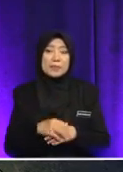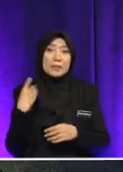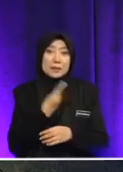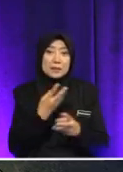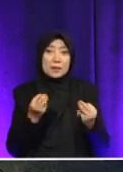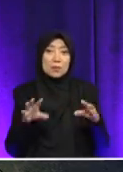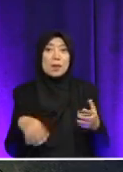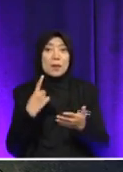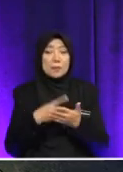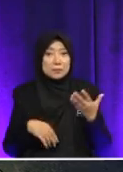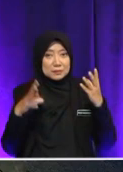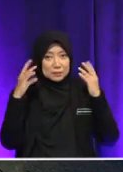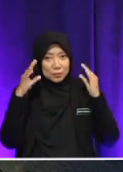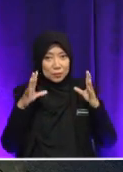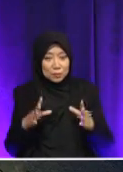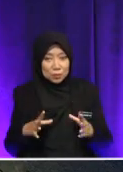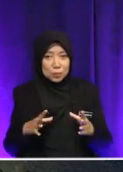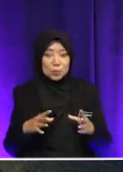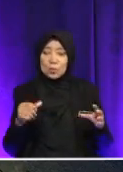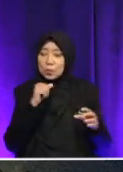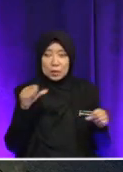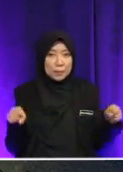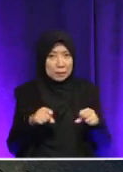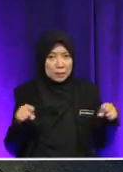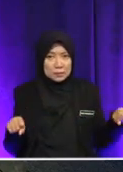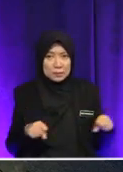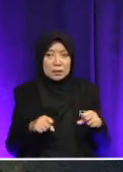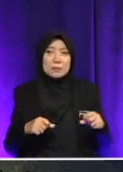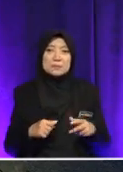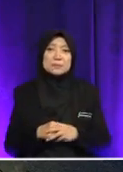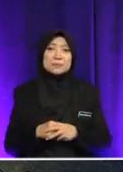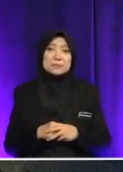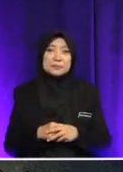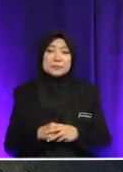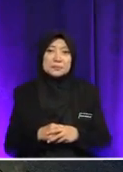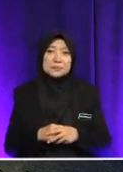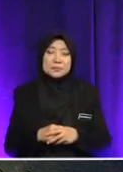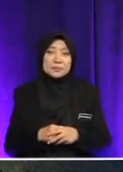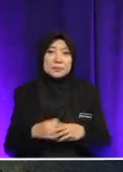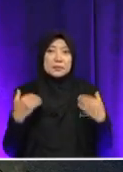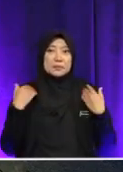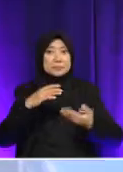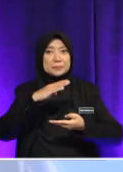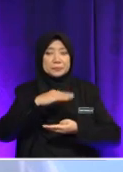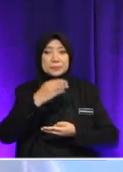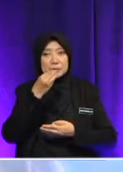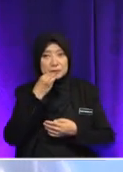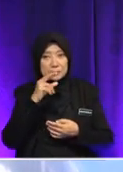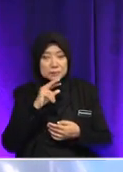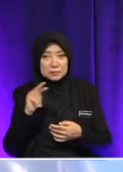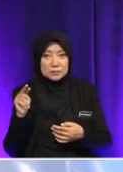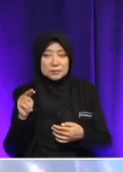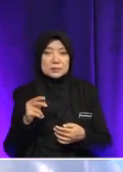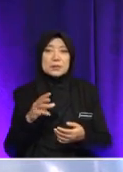Oke so Kita sebenarnya bukanlah masa Oke kalau teko Ada apa eee bekas semua kena guys